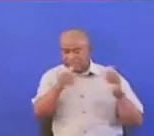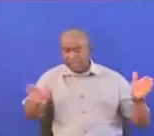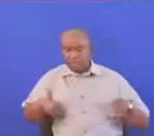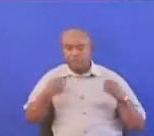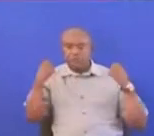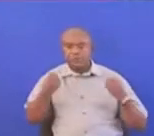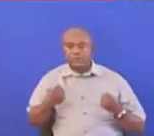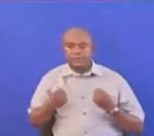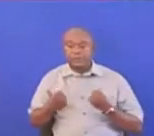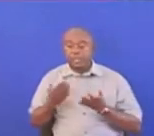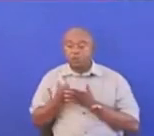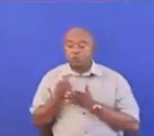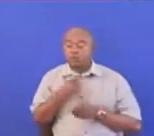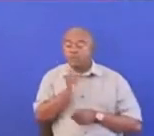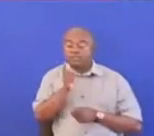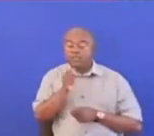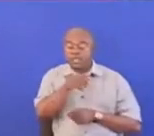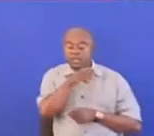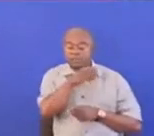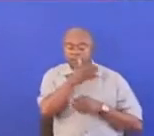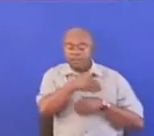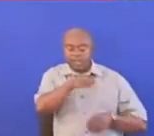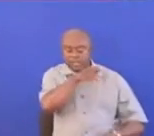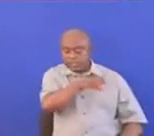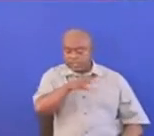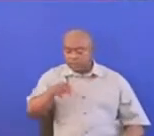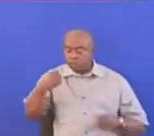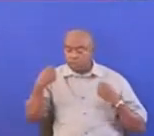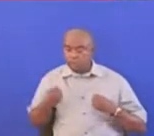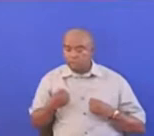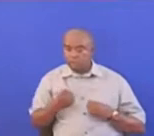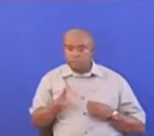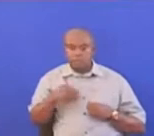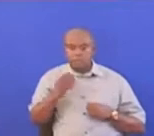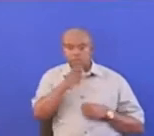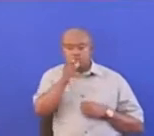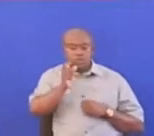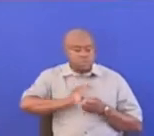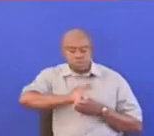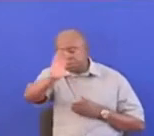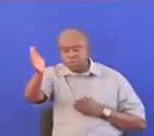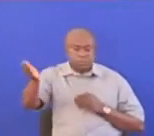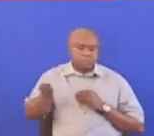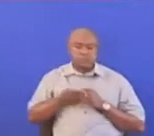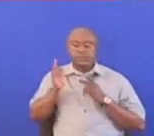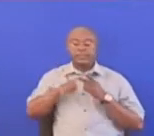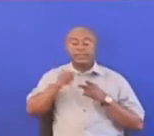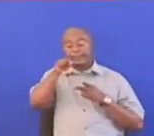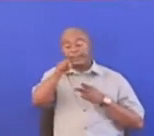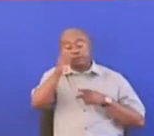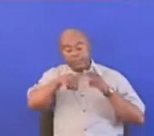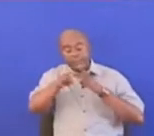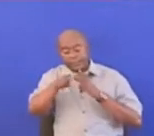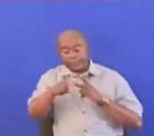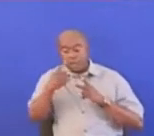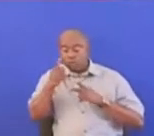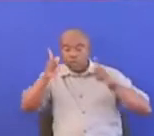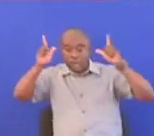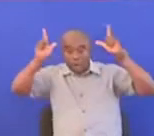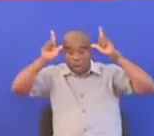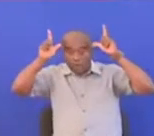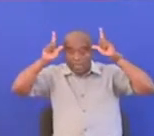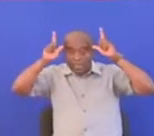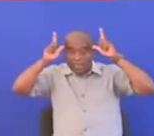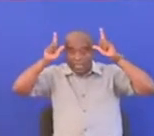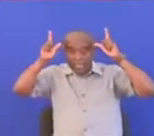iimarishwe. Kwa sababu bila mipaka kuimarishwa, siku ya siku wananchi watarudi. Mheshimiwa Spika, tumeona mpaka ng'ombe.